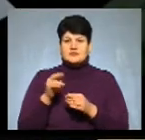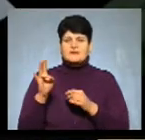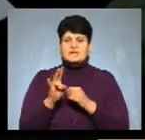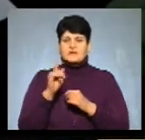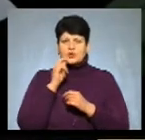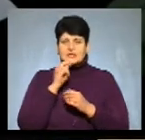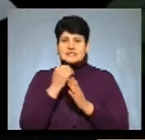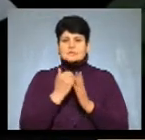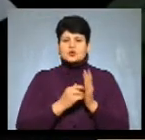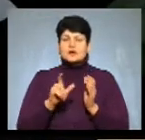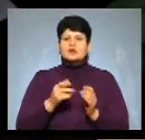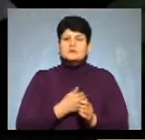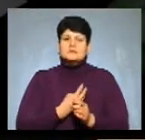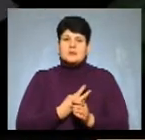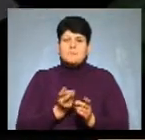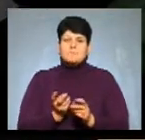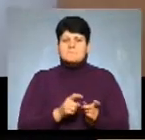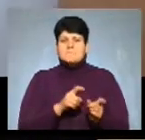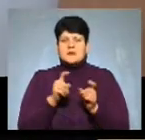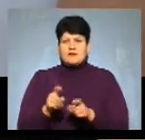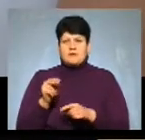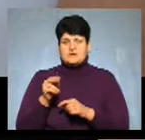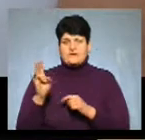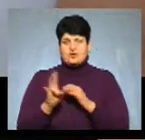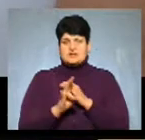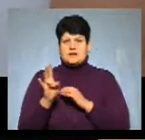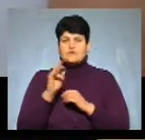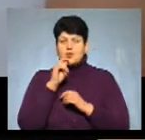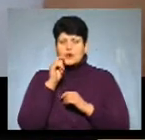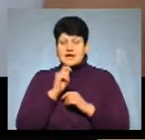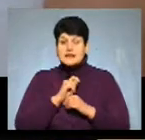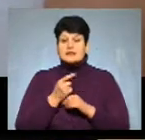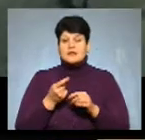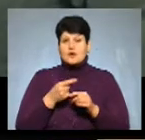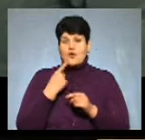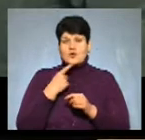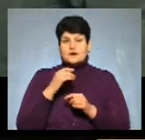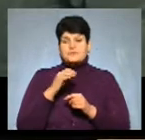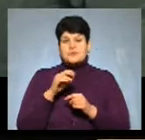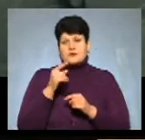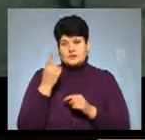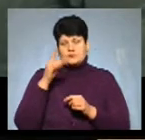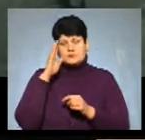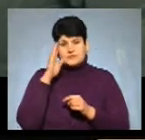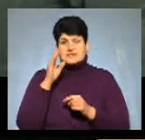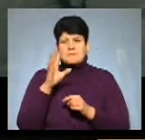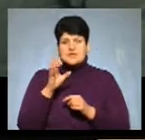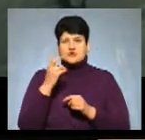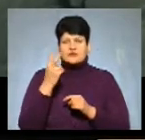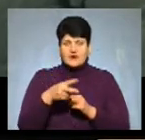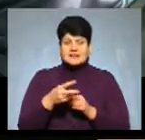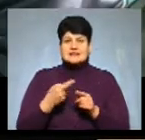І список людей, які виявили бажання перейти до Православної церкви України. Таких парафіян, каже один із них Петро Кордубель, 520.